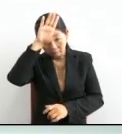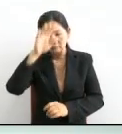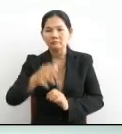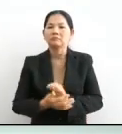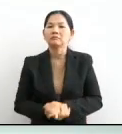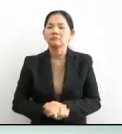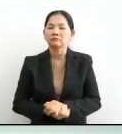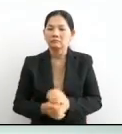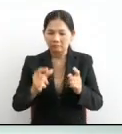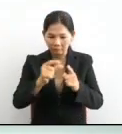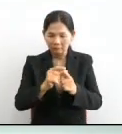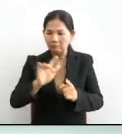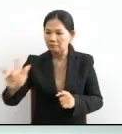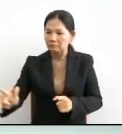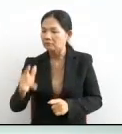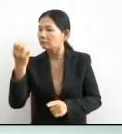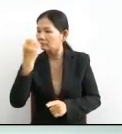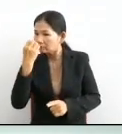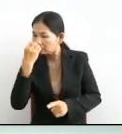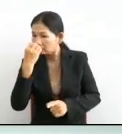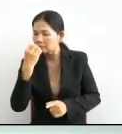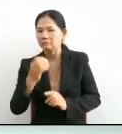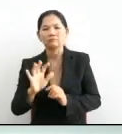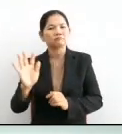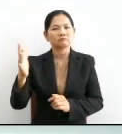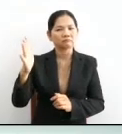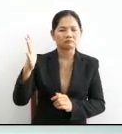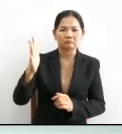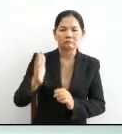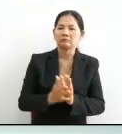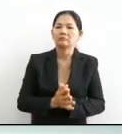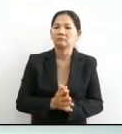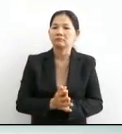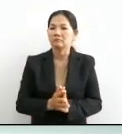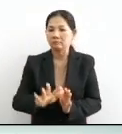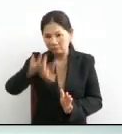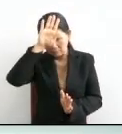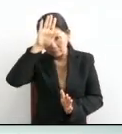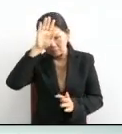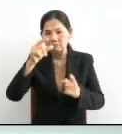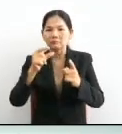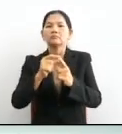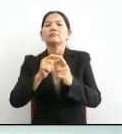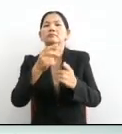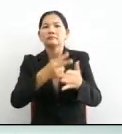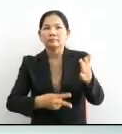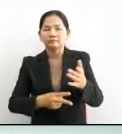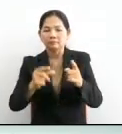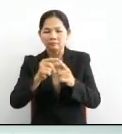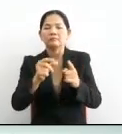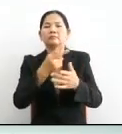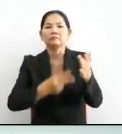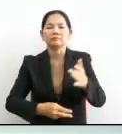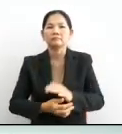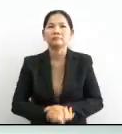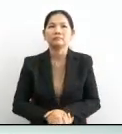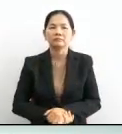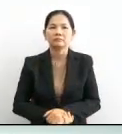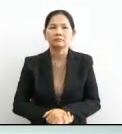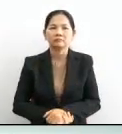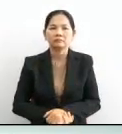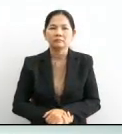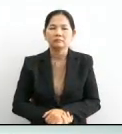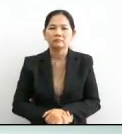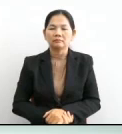chà ta cái prapi bỏ để phục tế chà ọt tê chẳng ta chụp phía mà hạc sát cái prapi ở với con